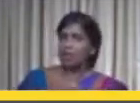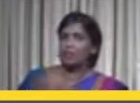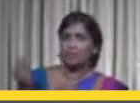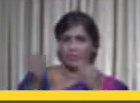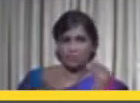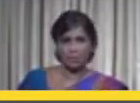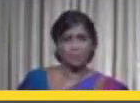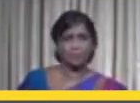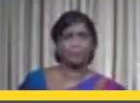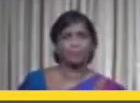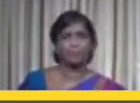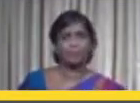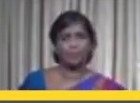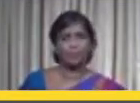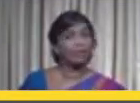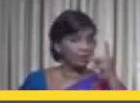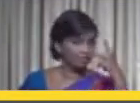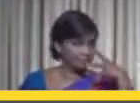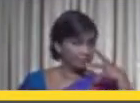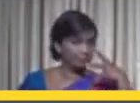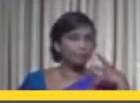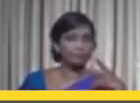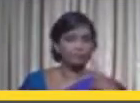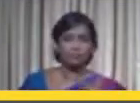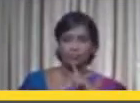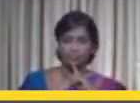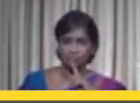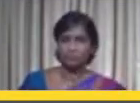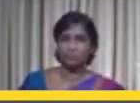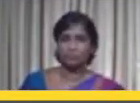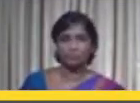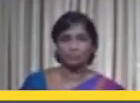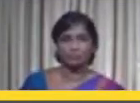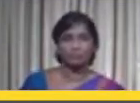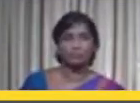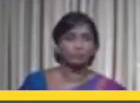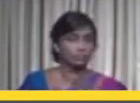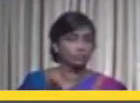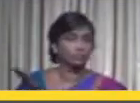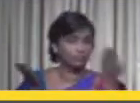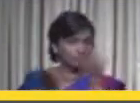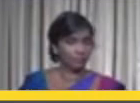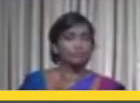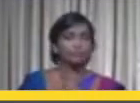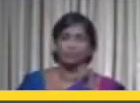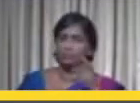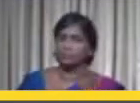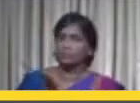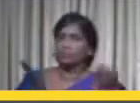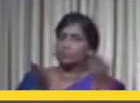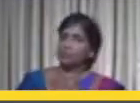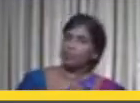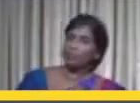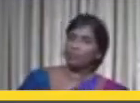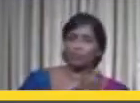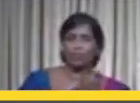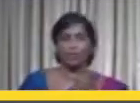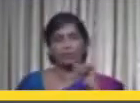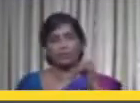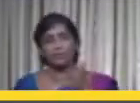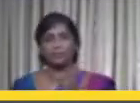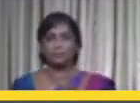का देवन मंग अरगत्ता न्यू फ्रंटियर एनर्जी गिवसम का समार गिवसम पक्ष समार गिवसम